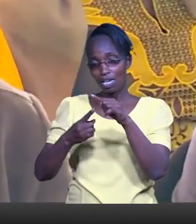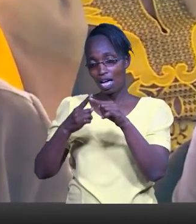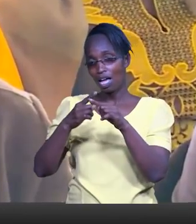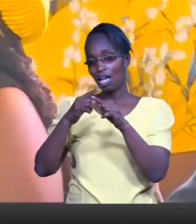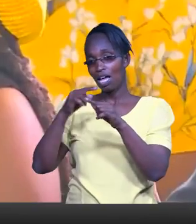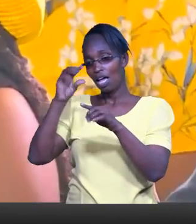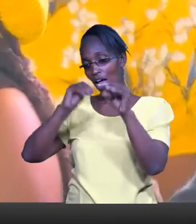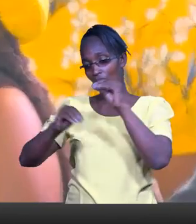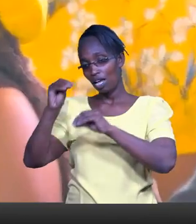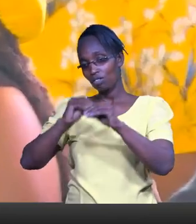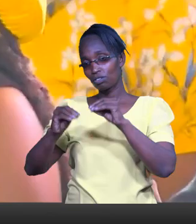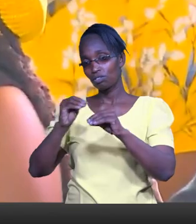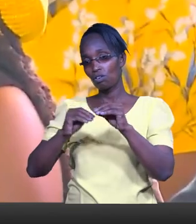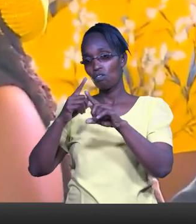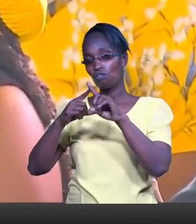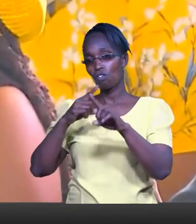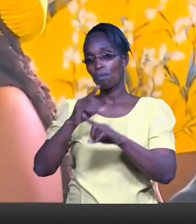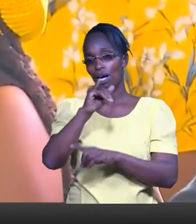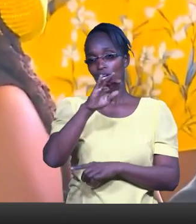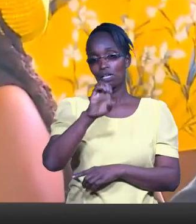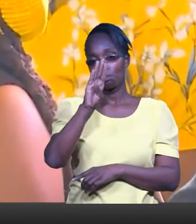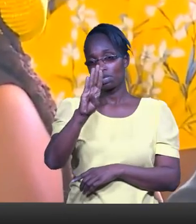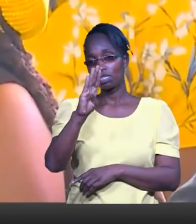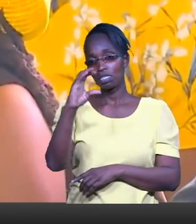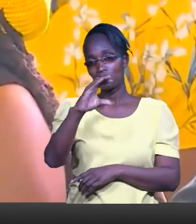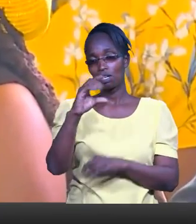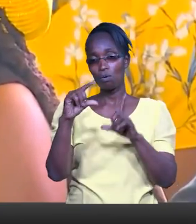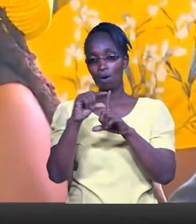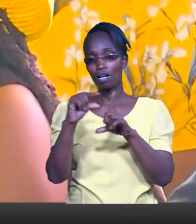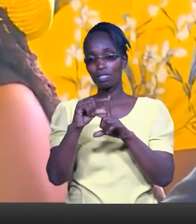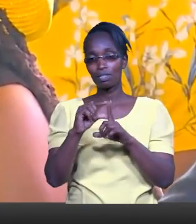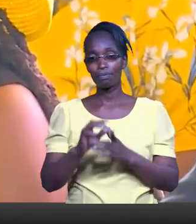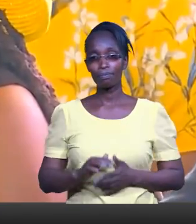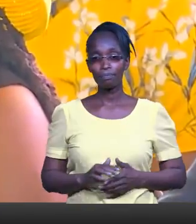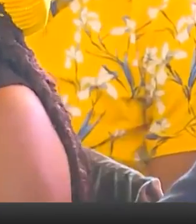mwenyekiti wa IBC Wafula Chebukati. Quinton Musyoka, Undugu TV.